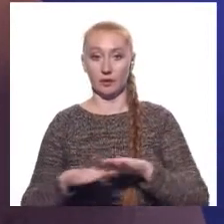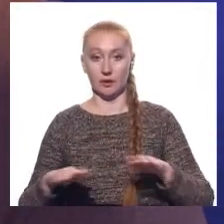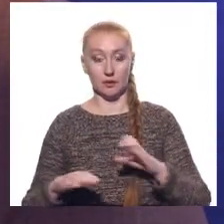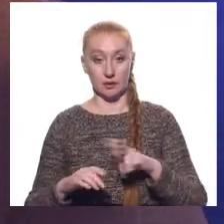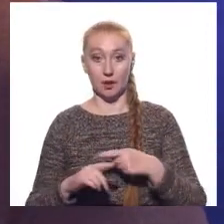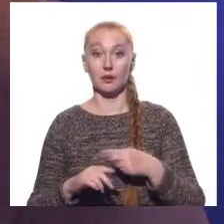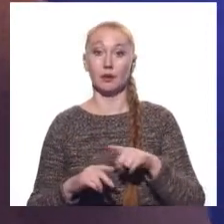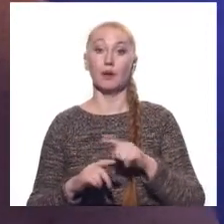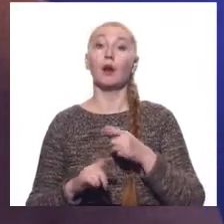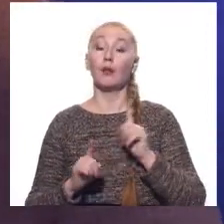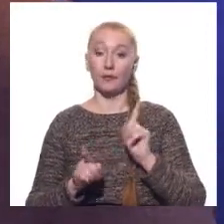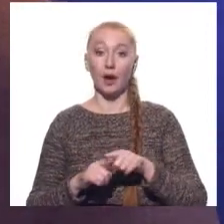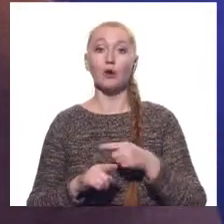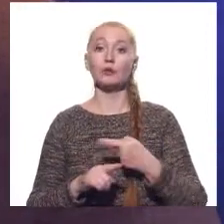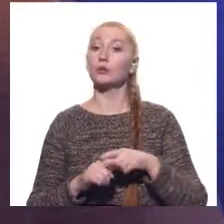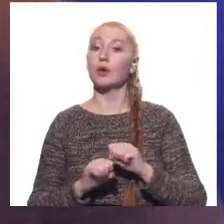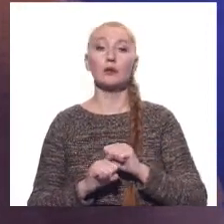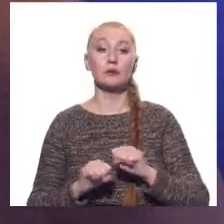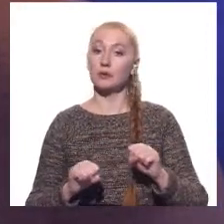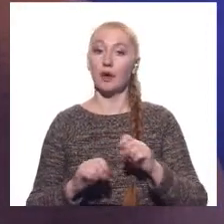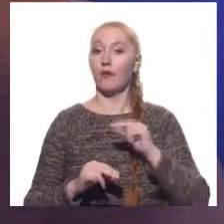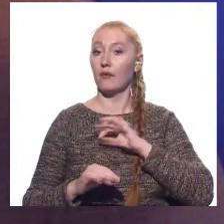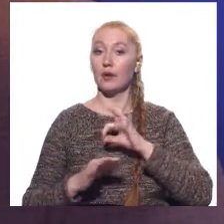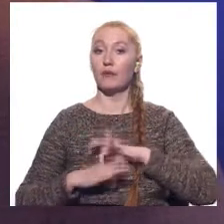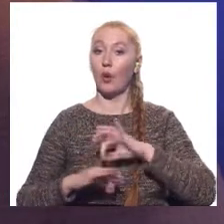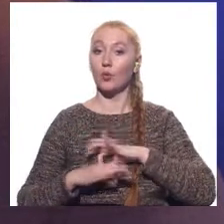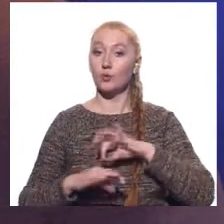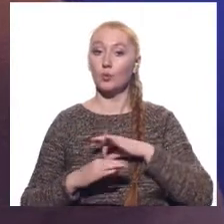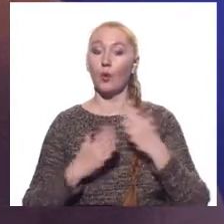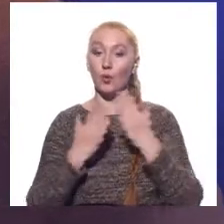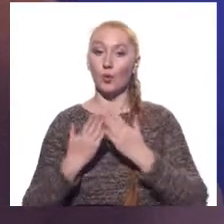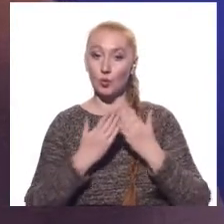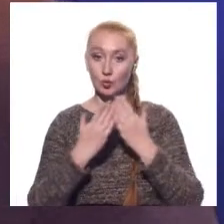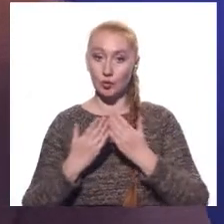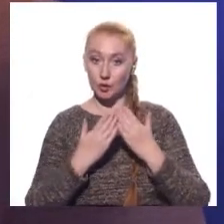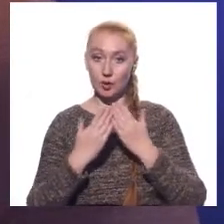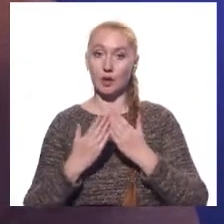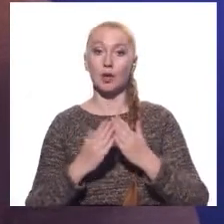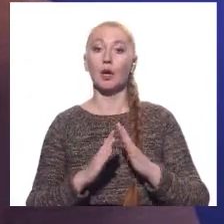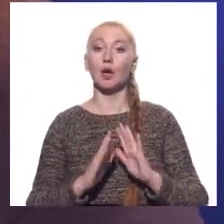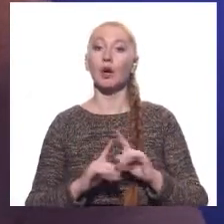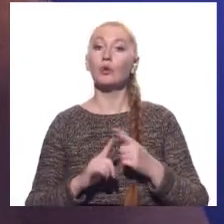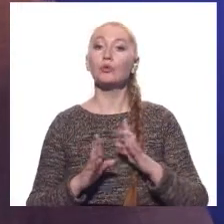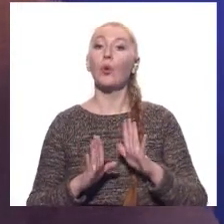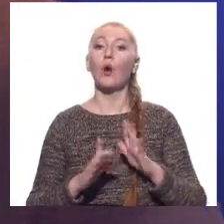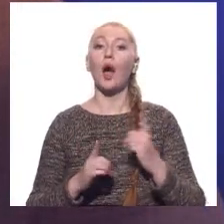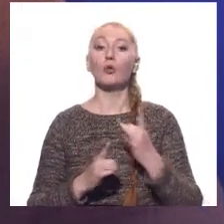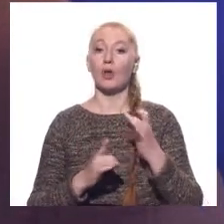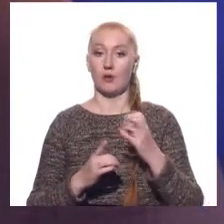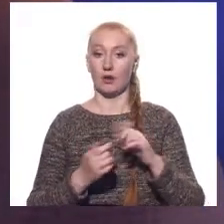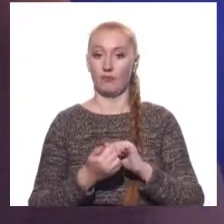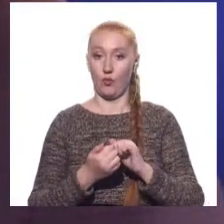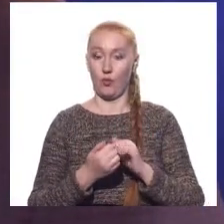садочків. Також не мають використовуватися рушники, мають відповідно одноразові